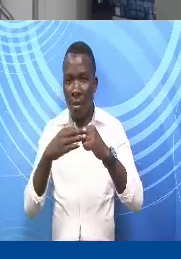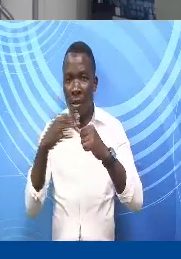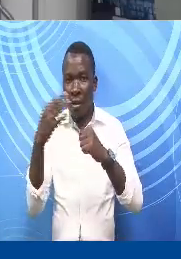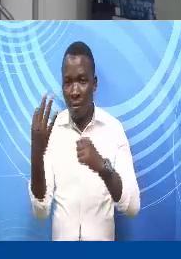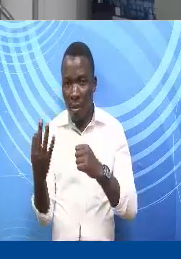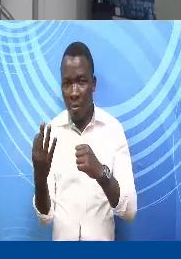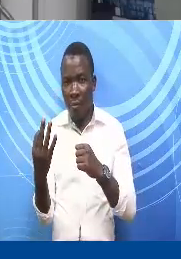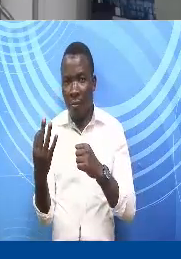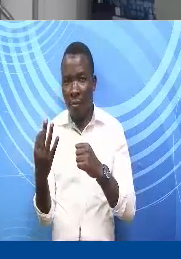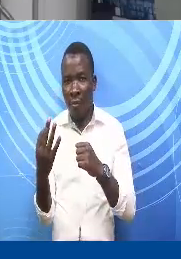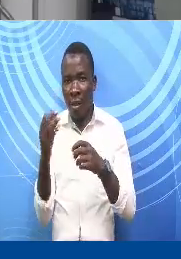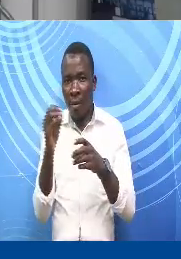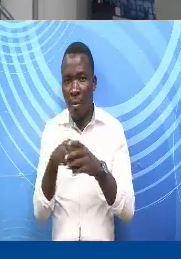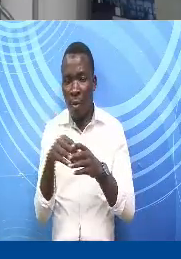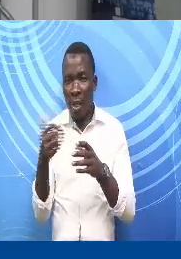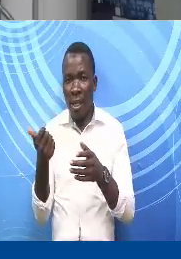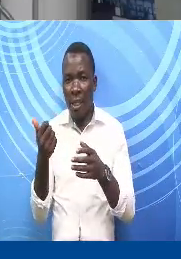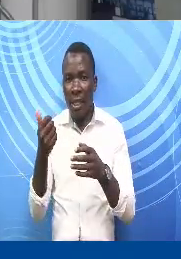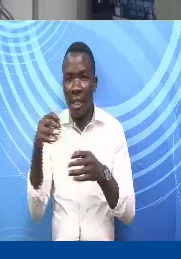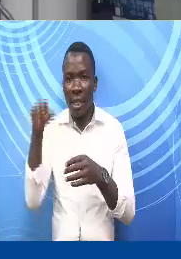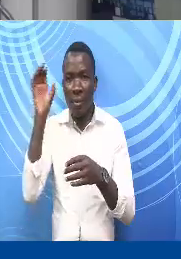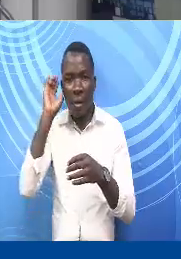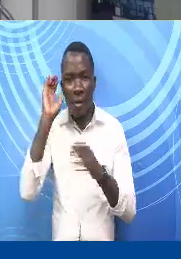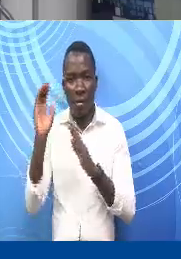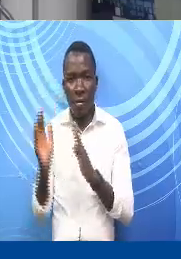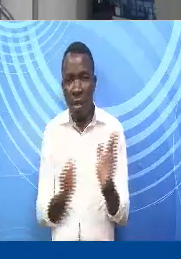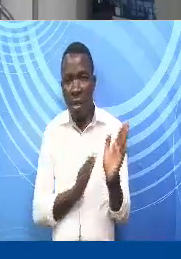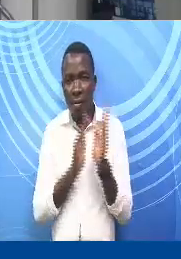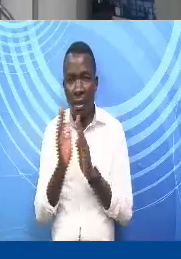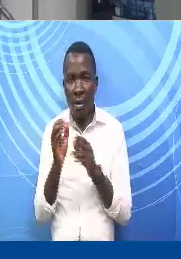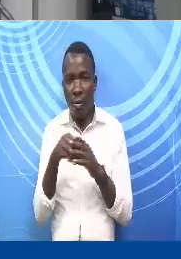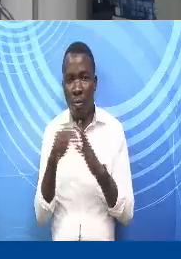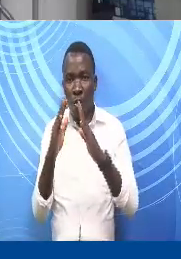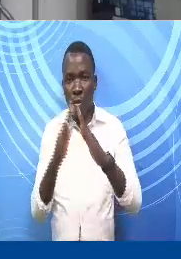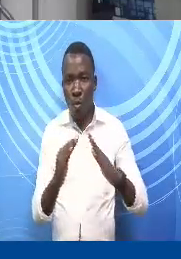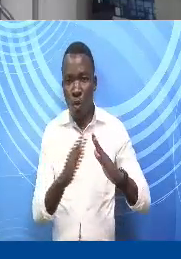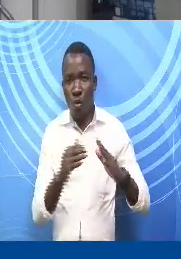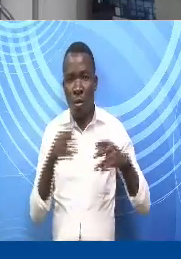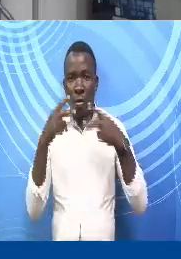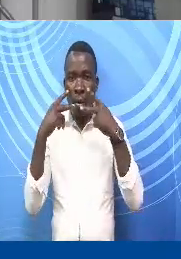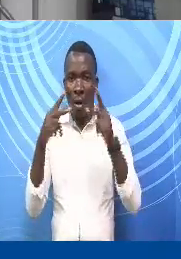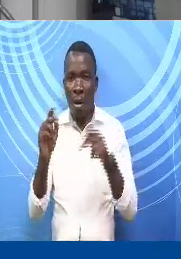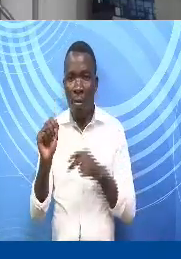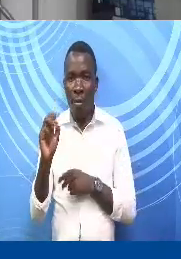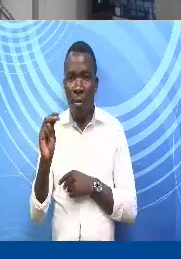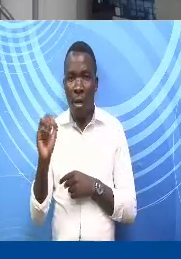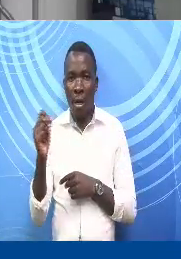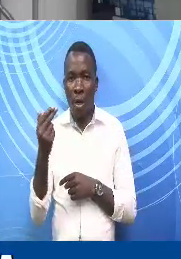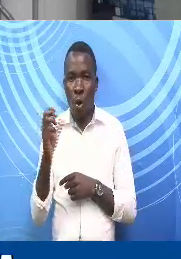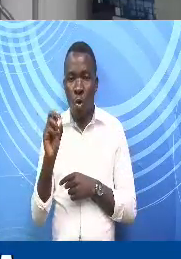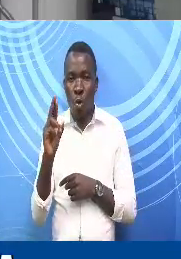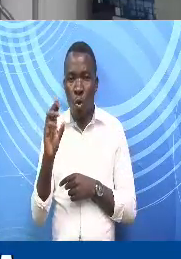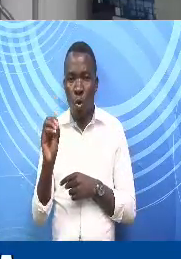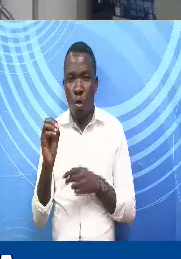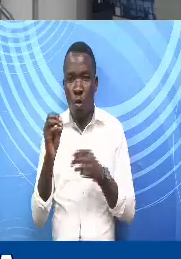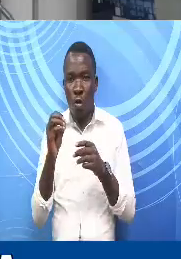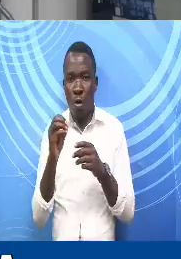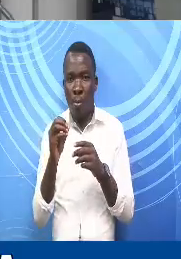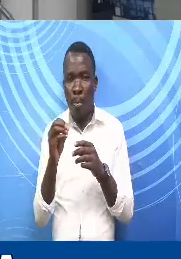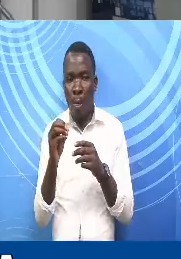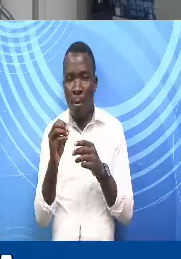383 mu yandi makuru twahabateguriye mu mudugudu w'amahoro ni mu mudugudu